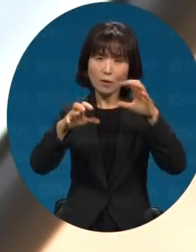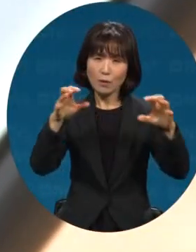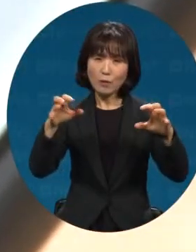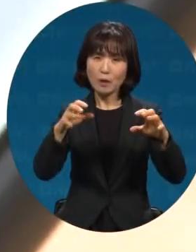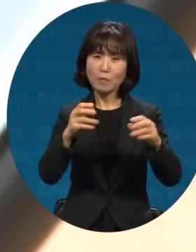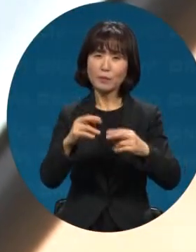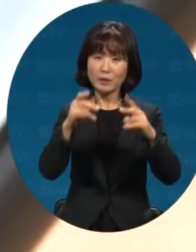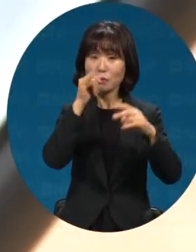송성환입니다